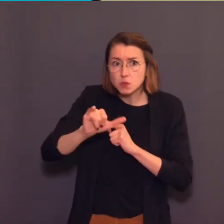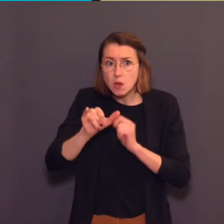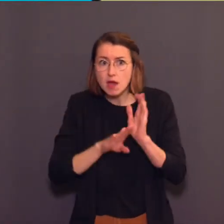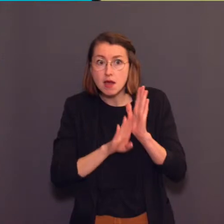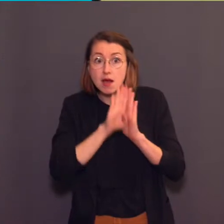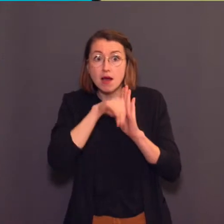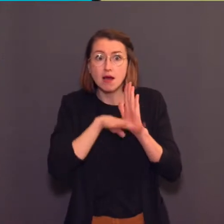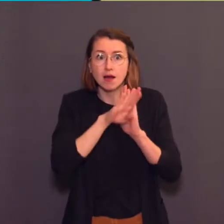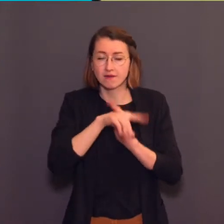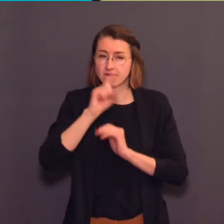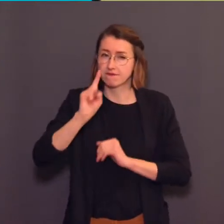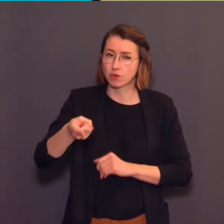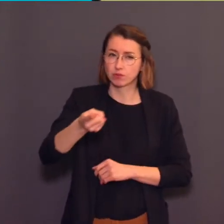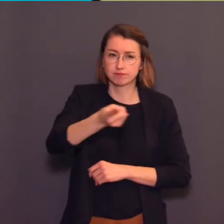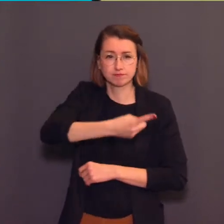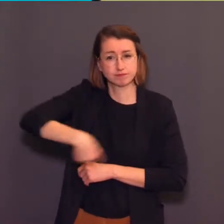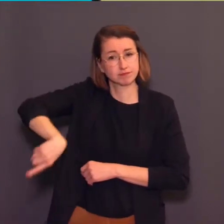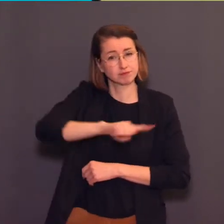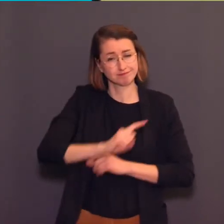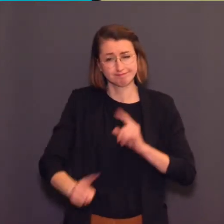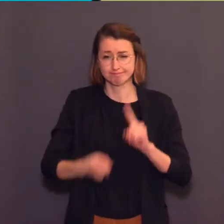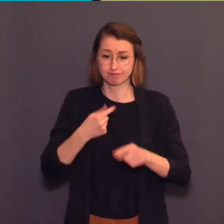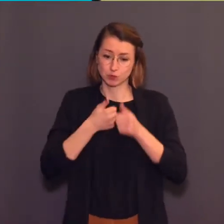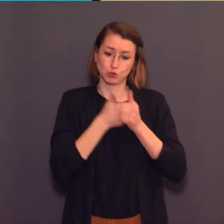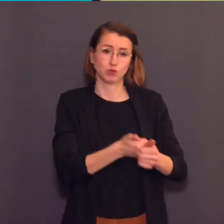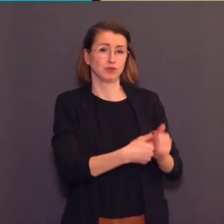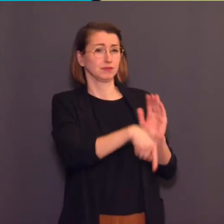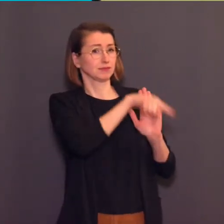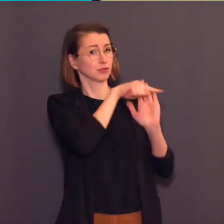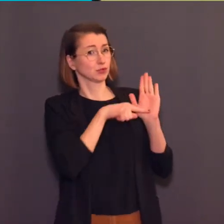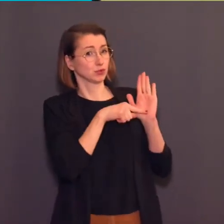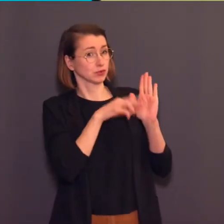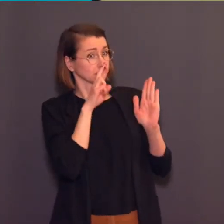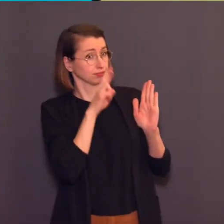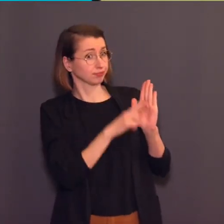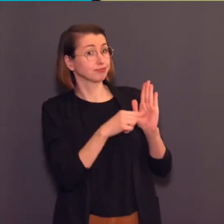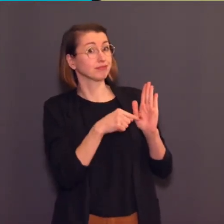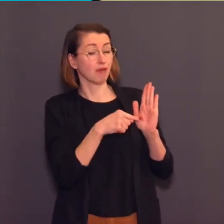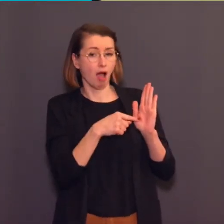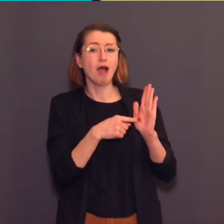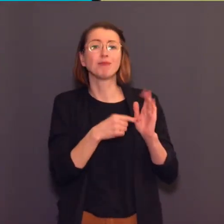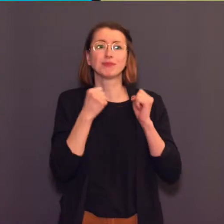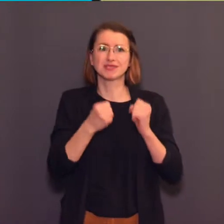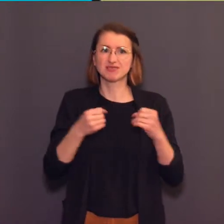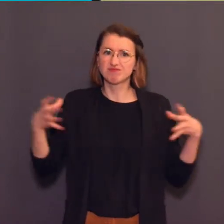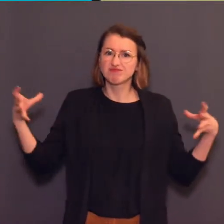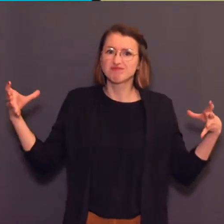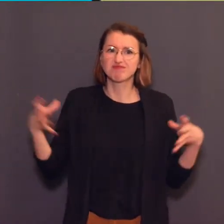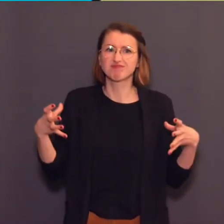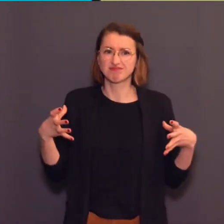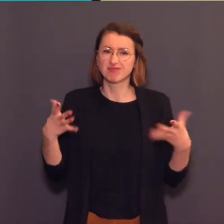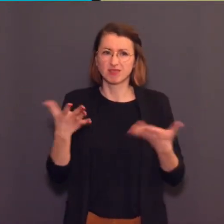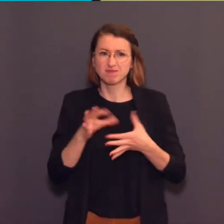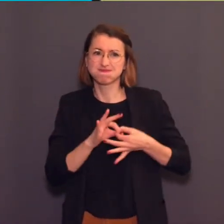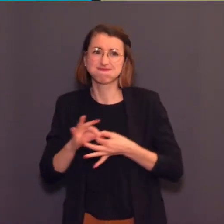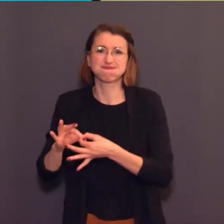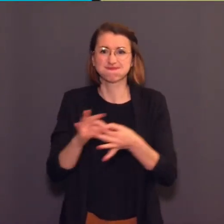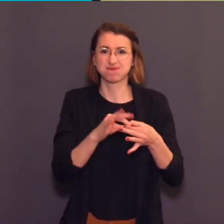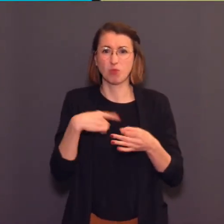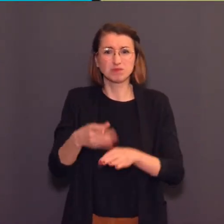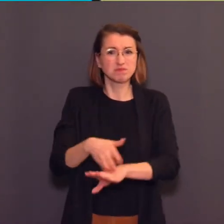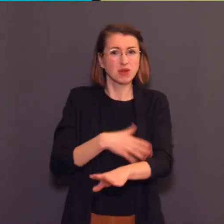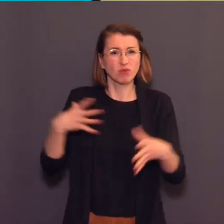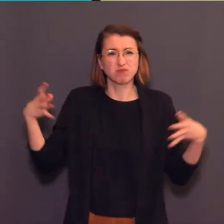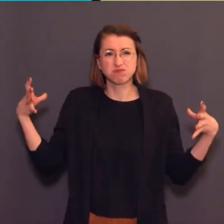tous ensemble, que si l'équipe, cette fameuse équipe de 11 millions, reste unie et va dans la même direction, et